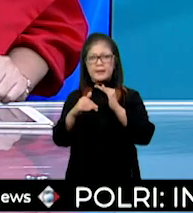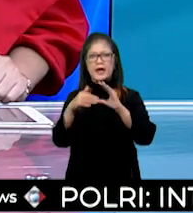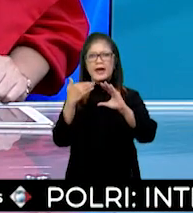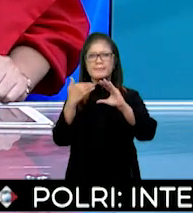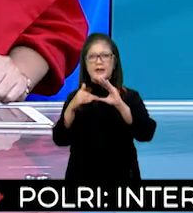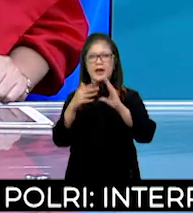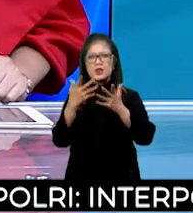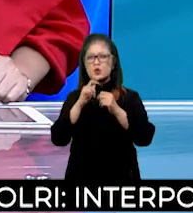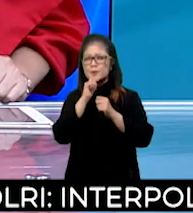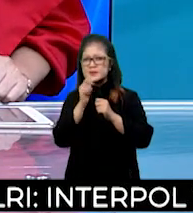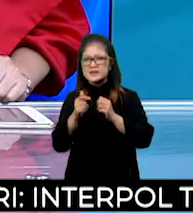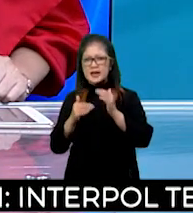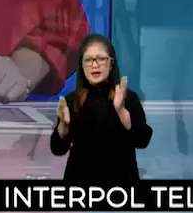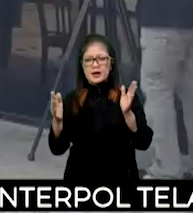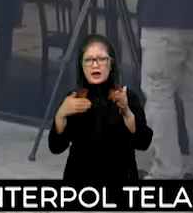pesan singkat WhatsApp.